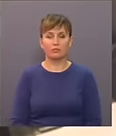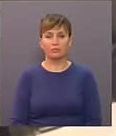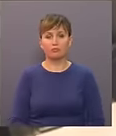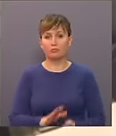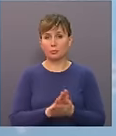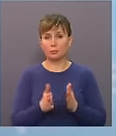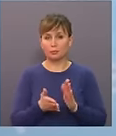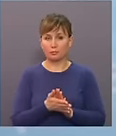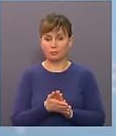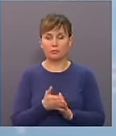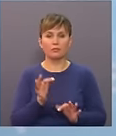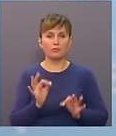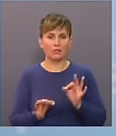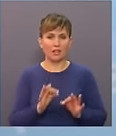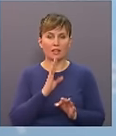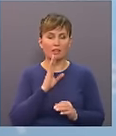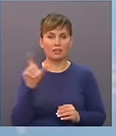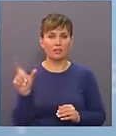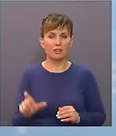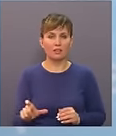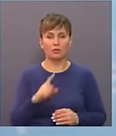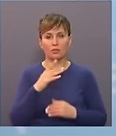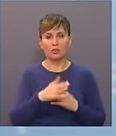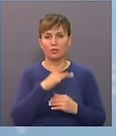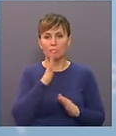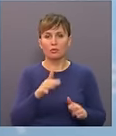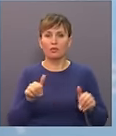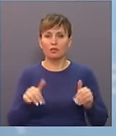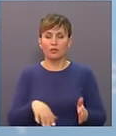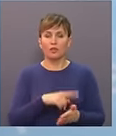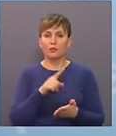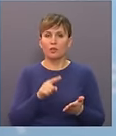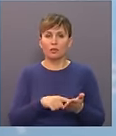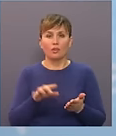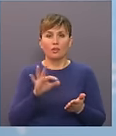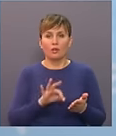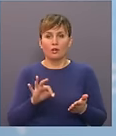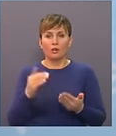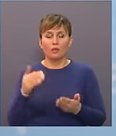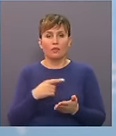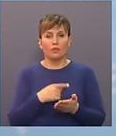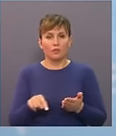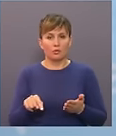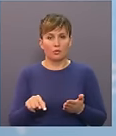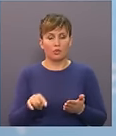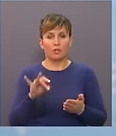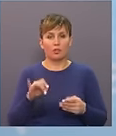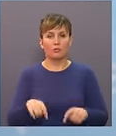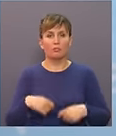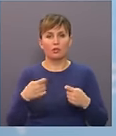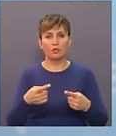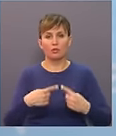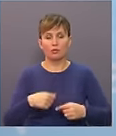Состояние роженицы нормализовалось, стабилизировалось. В ближайшее время будет решен вопрос о ее выписке, об ее выписке и передаче